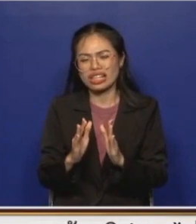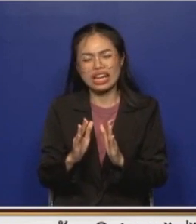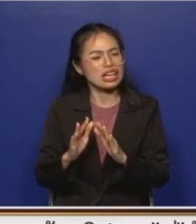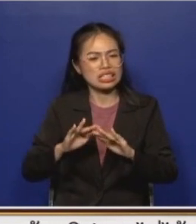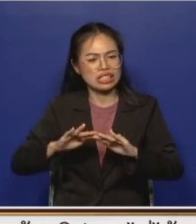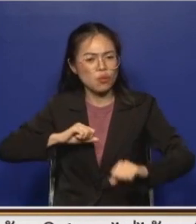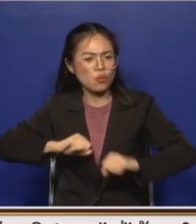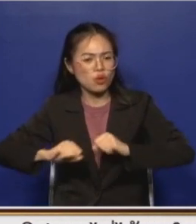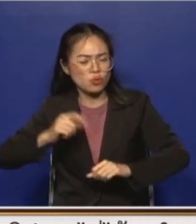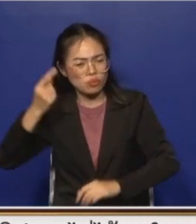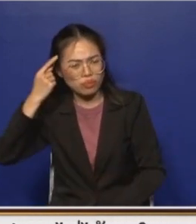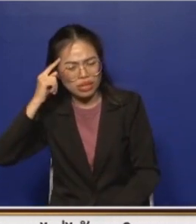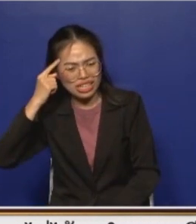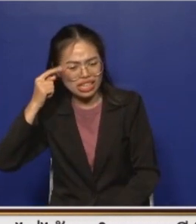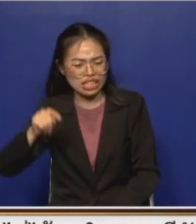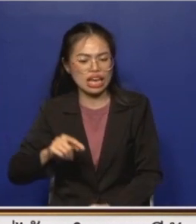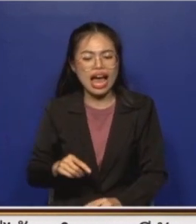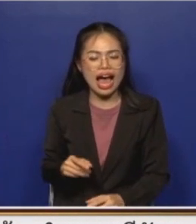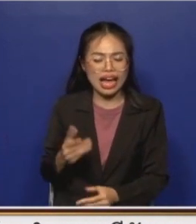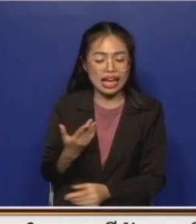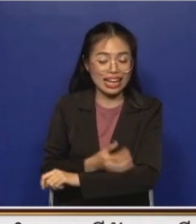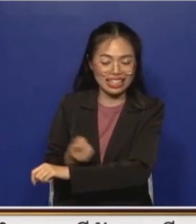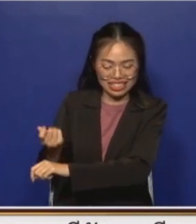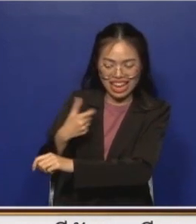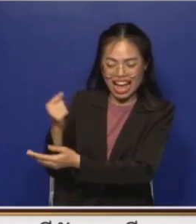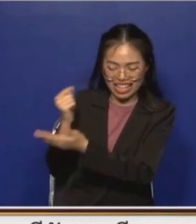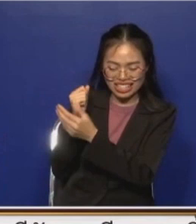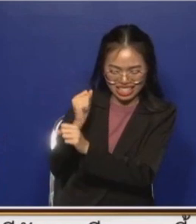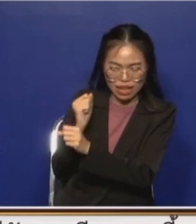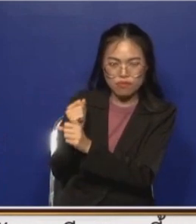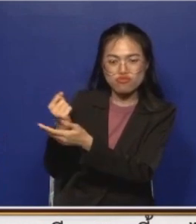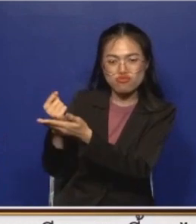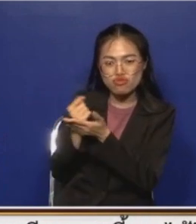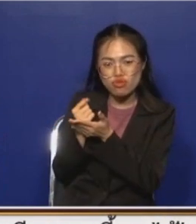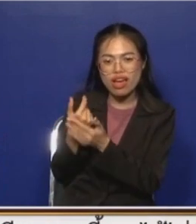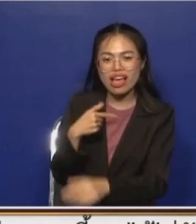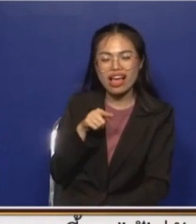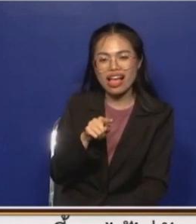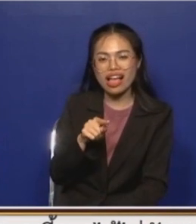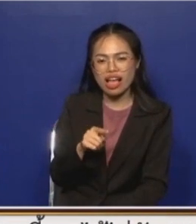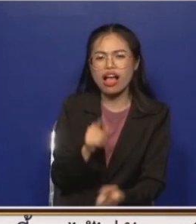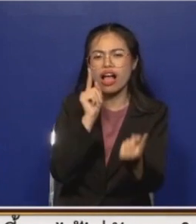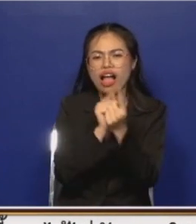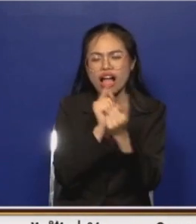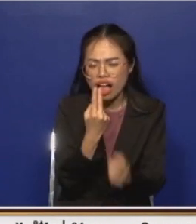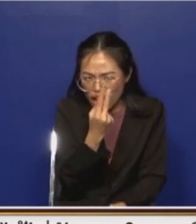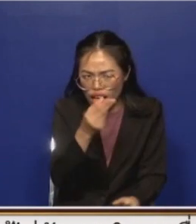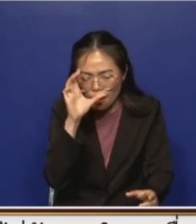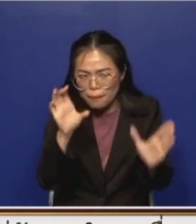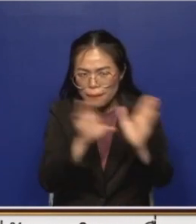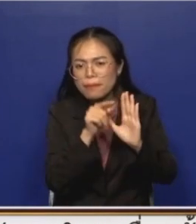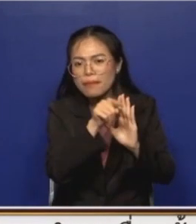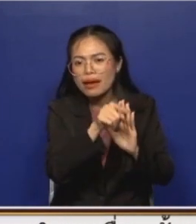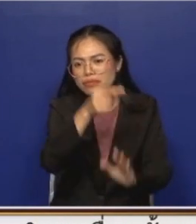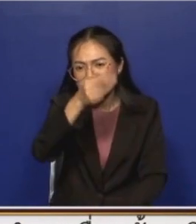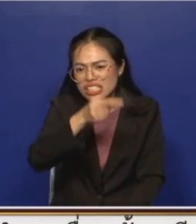ไปดูภาพต่อไปครับท่านว่าคุณลุงคนนี้จะอายุเท่าไหร่ครับแล้วท่านมองเห็นด้ว